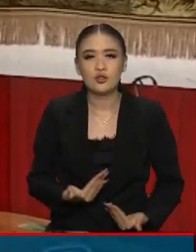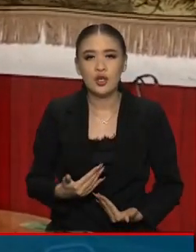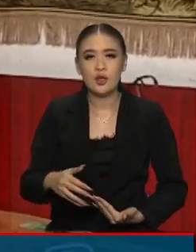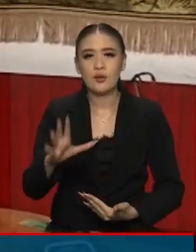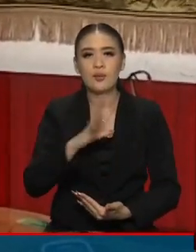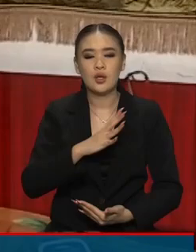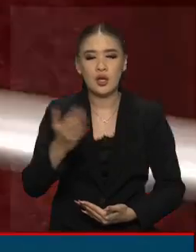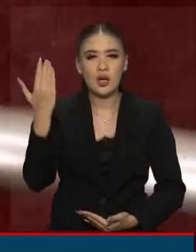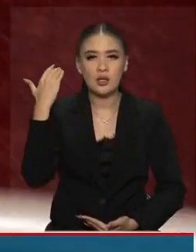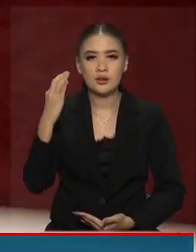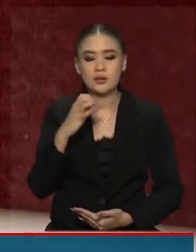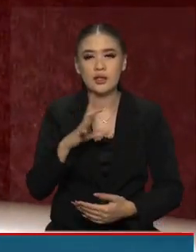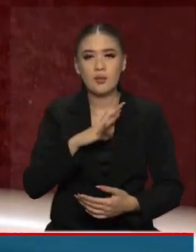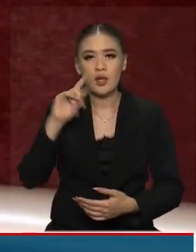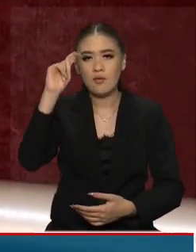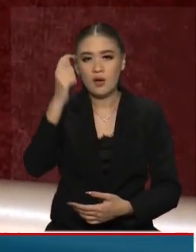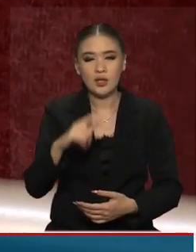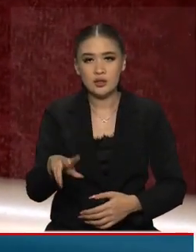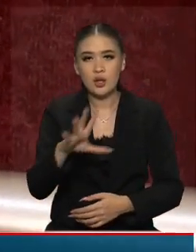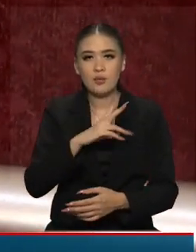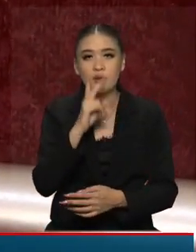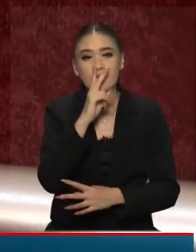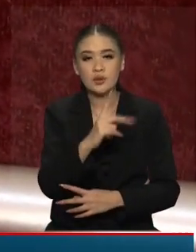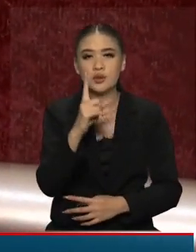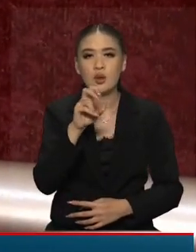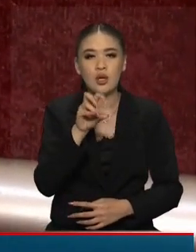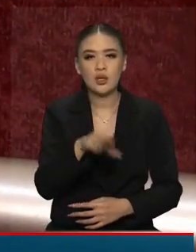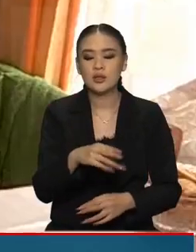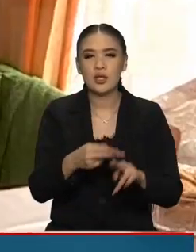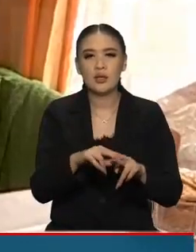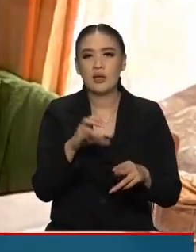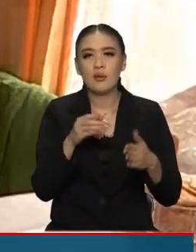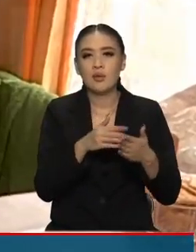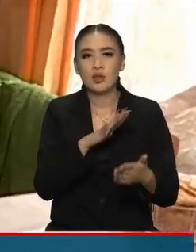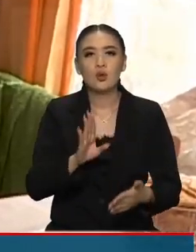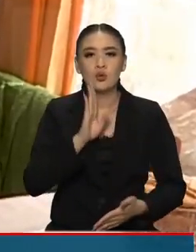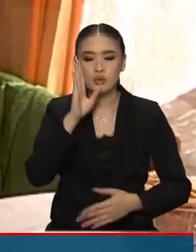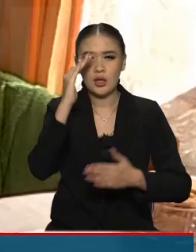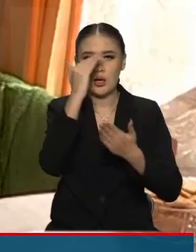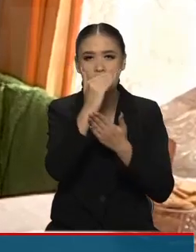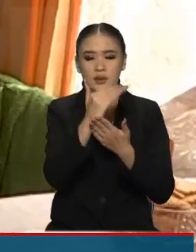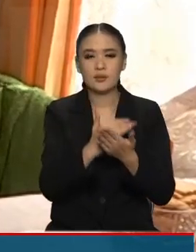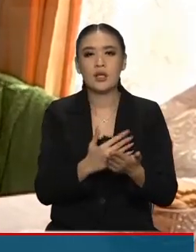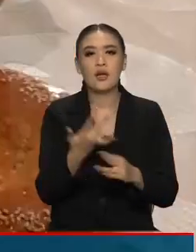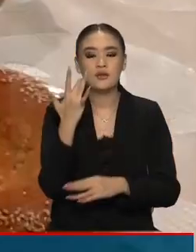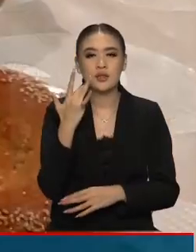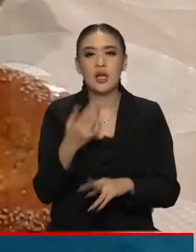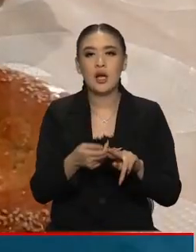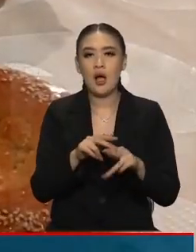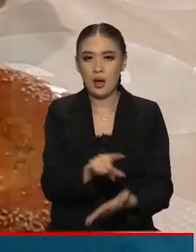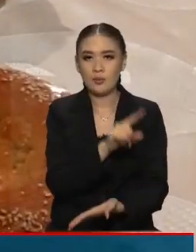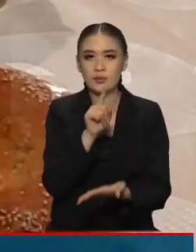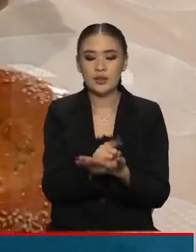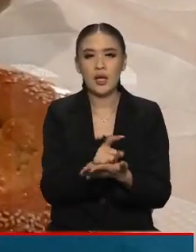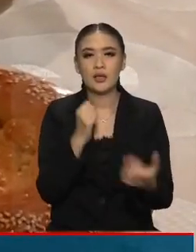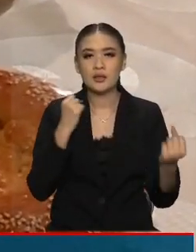Великой Отечественной войны уверена 100 лет не предел с утра всё по расписанию по многолетнему расписанию обязательная